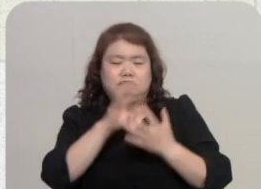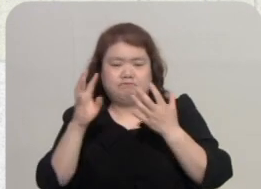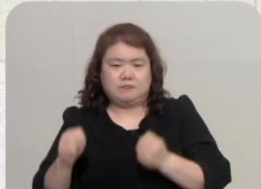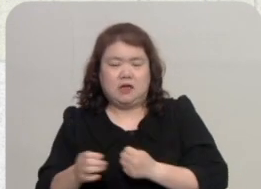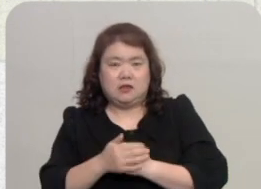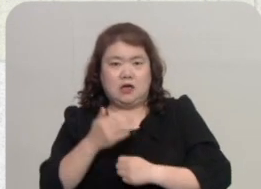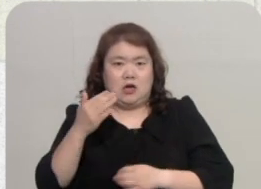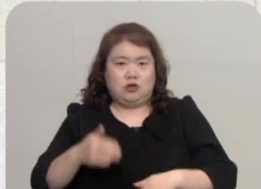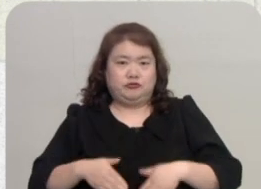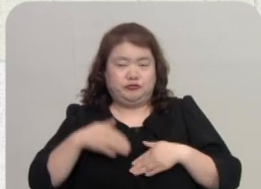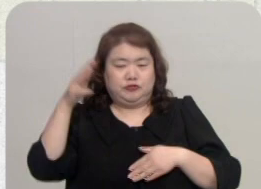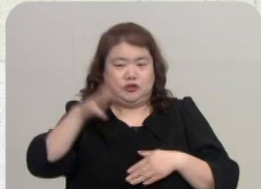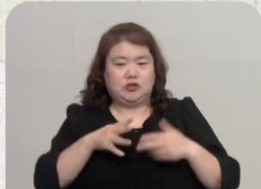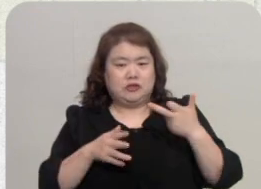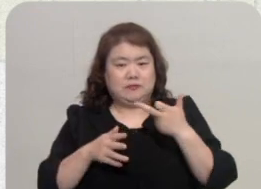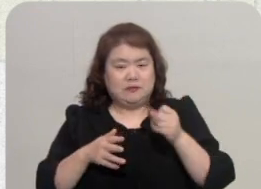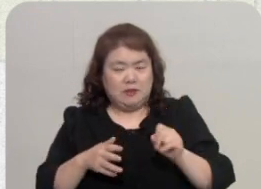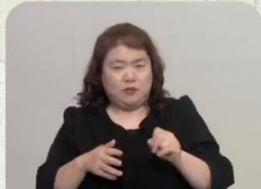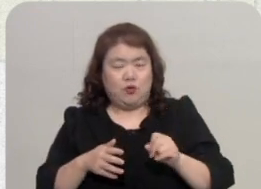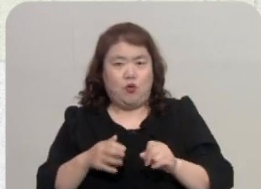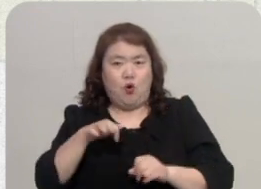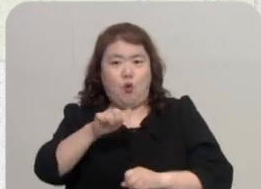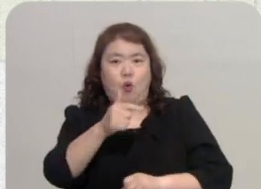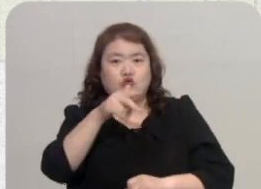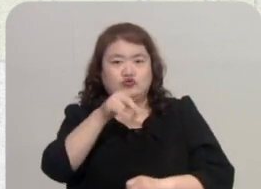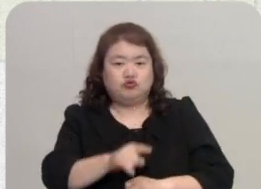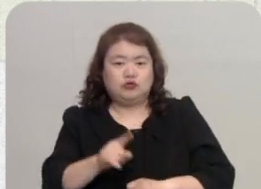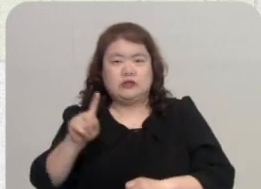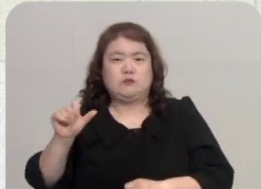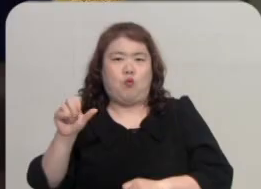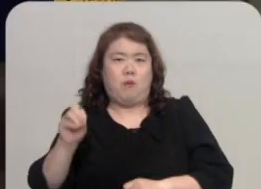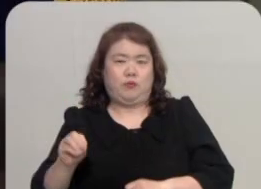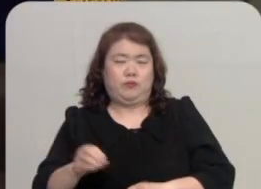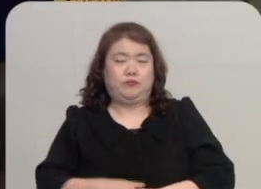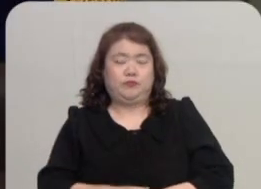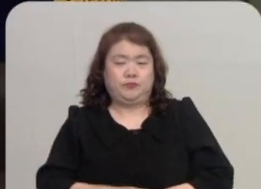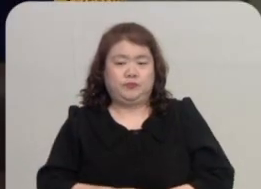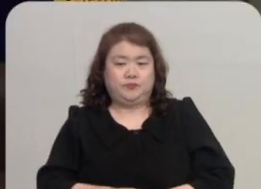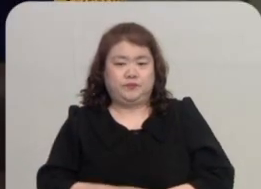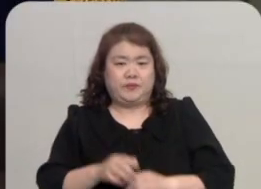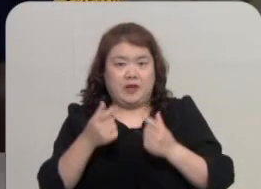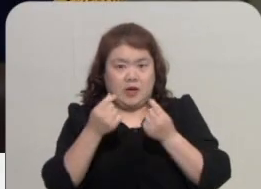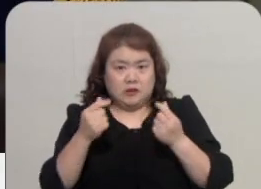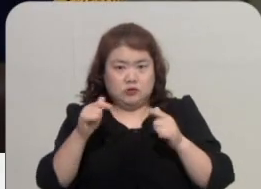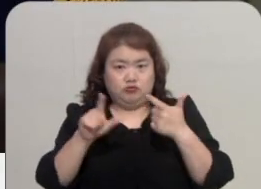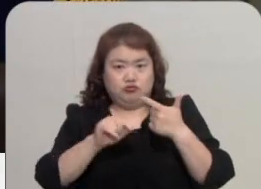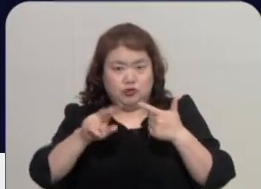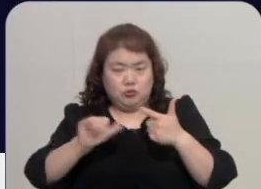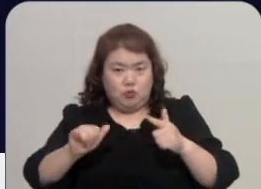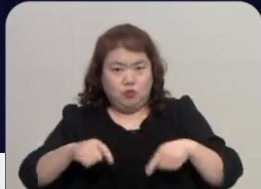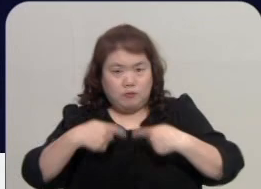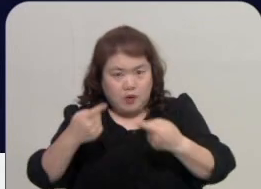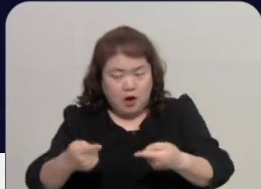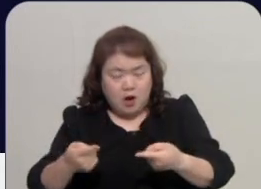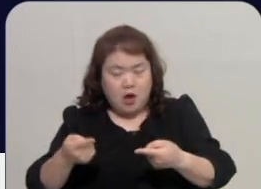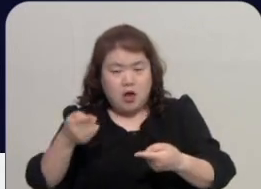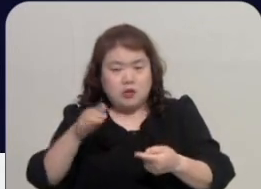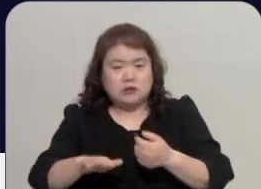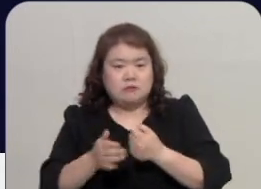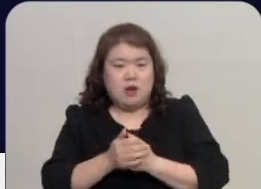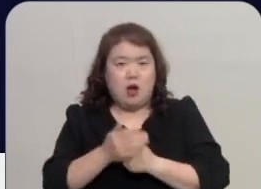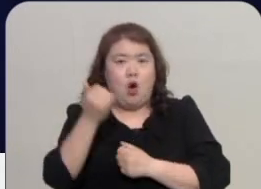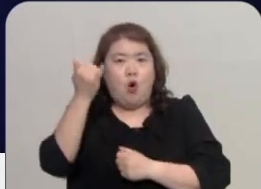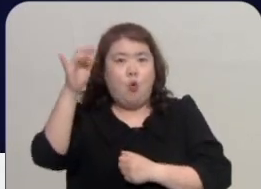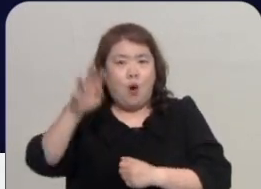반면 춘천은 17만 원, 원주와 강릉은 각각 15만 원씩입니다. 같은 6.25 참전 용사라도 화천에 살면